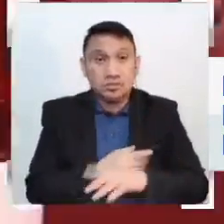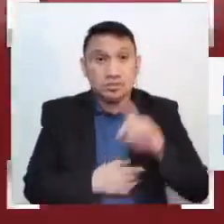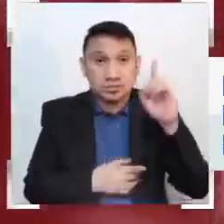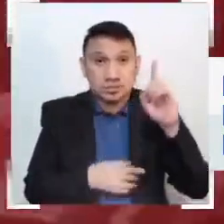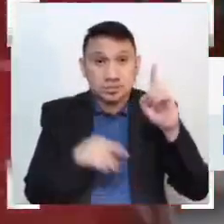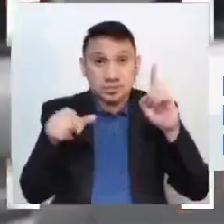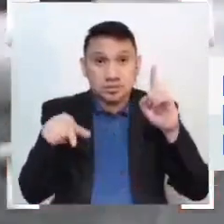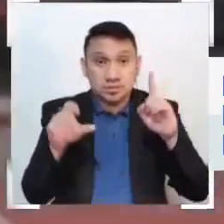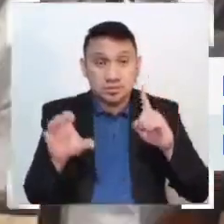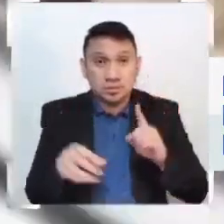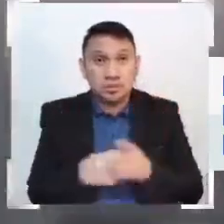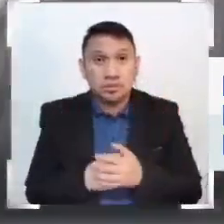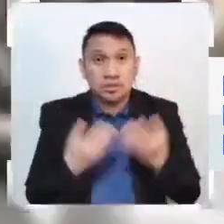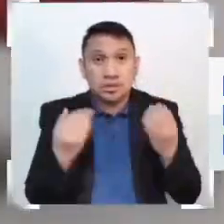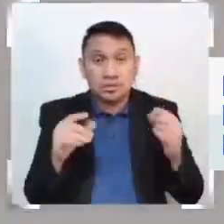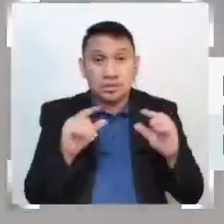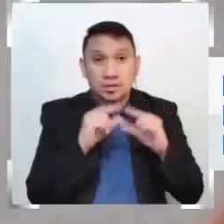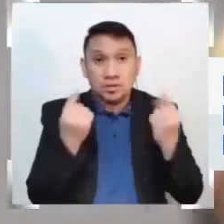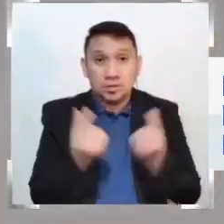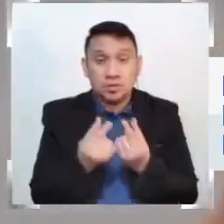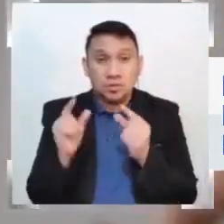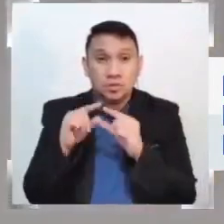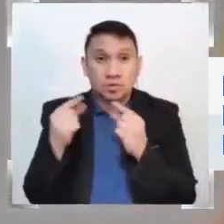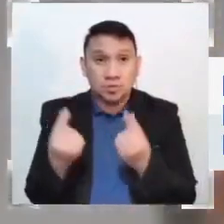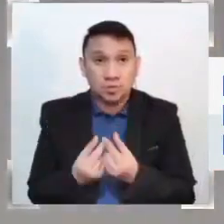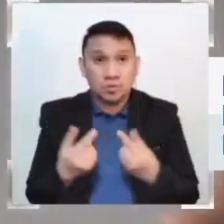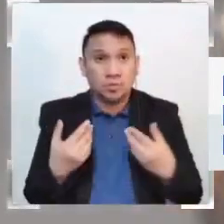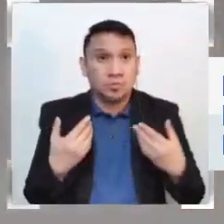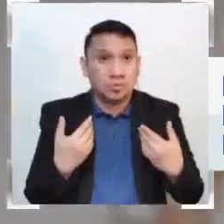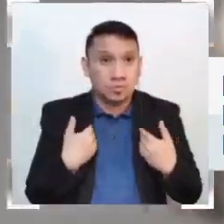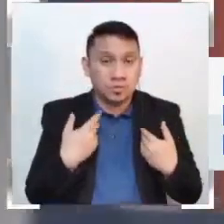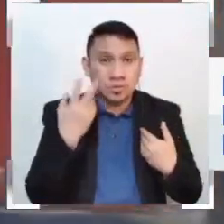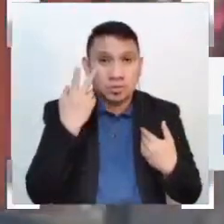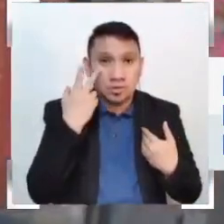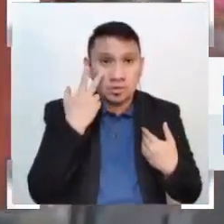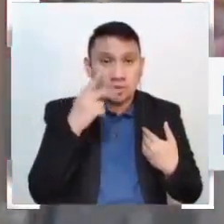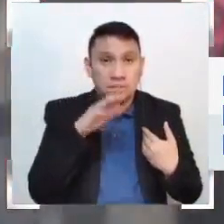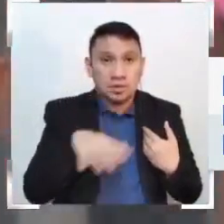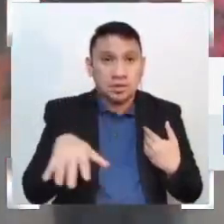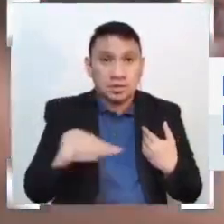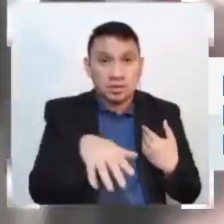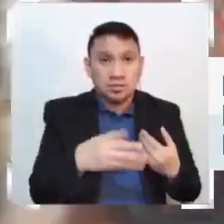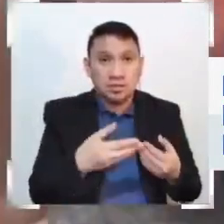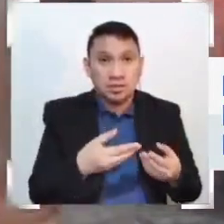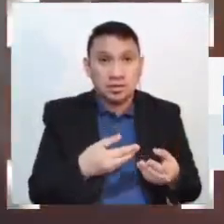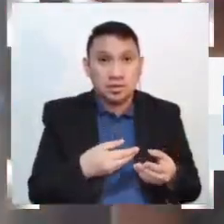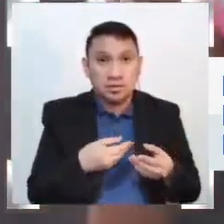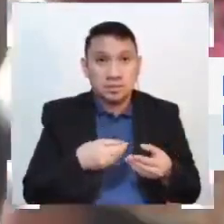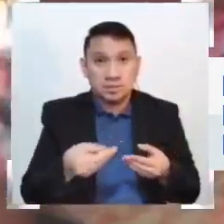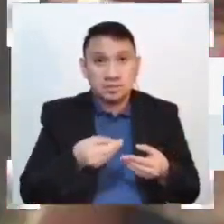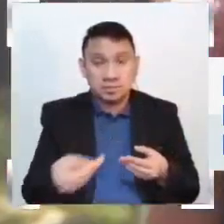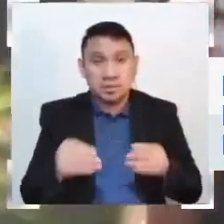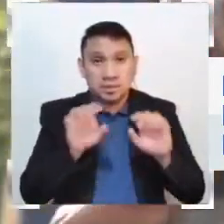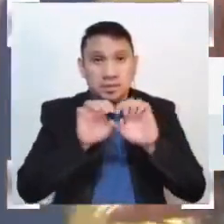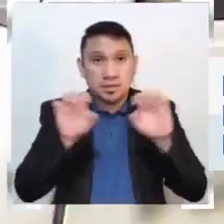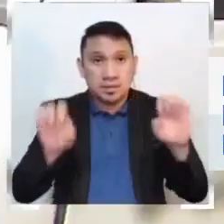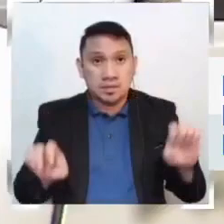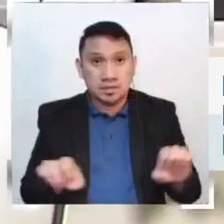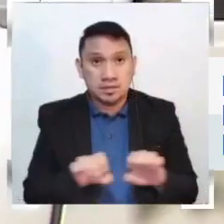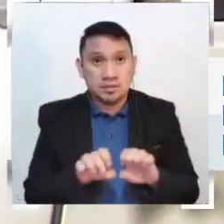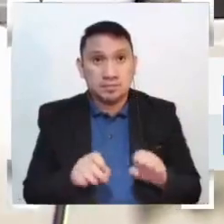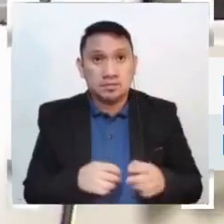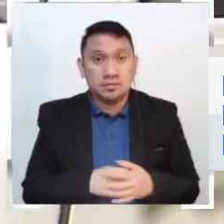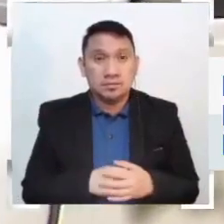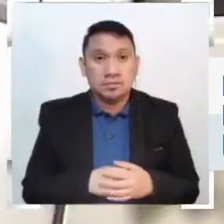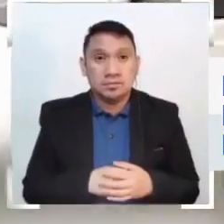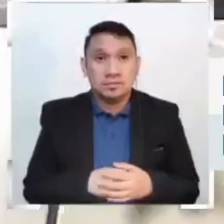City, mga grupong tila nakikipagpatintero sa mga sasakyan at namamahagi ng sobre sa mga motorista at pasahero